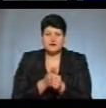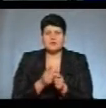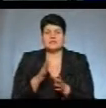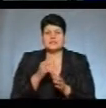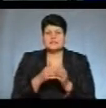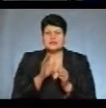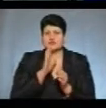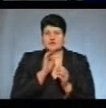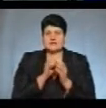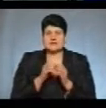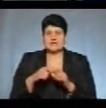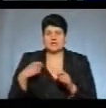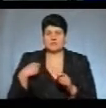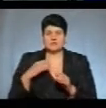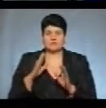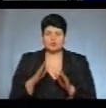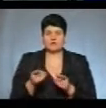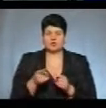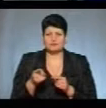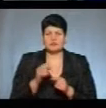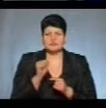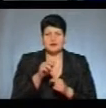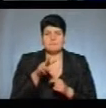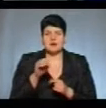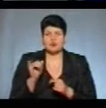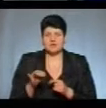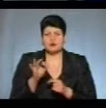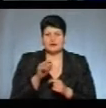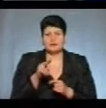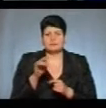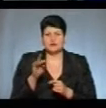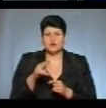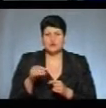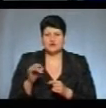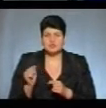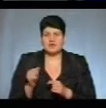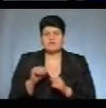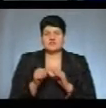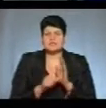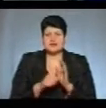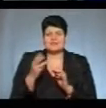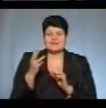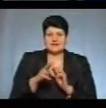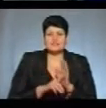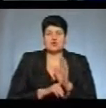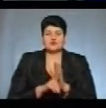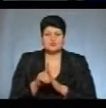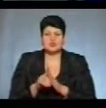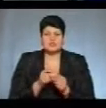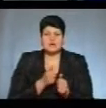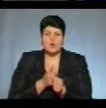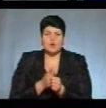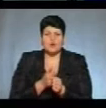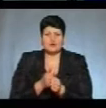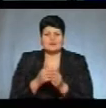10 кілометрів. Змагатимуться тернопільські біатлоністки Анастасія Маркушина та Олена Підгрушна. А о 16:30 розпочнеться гонка